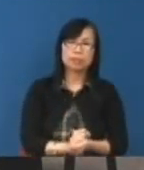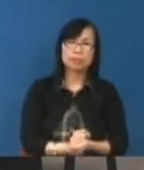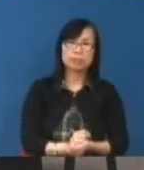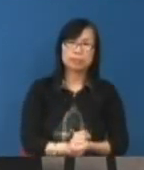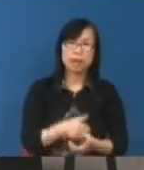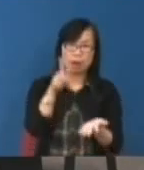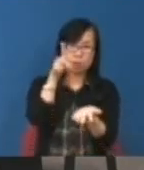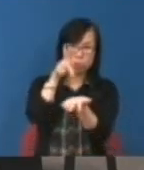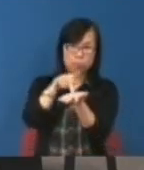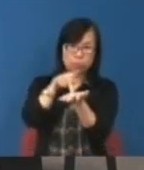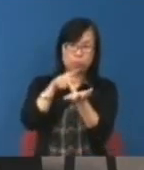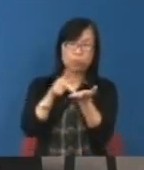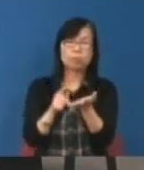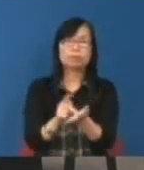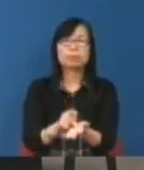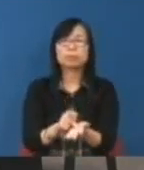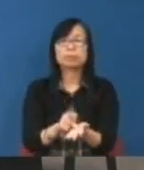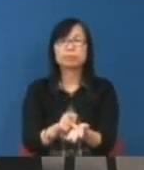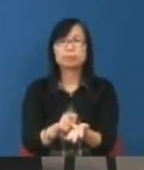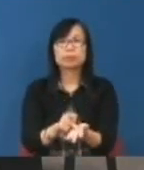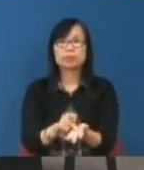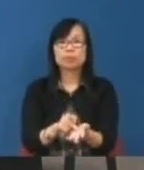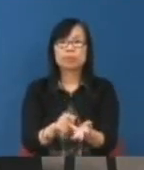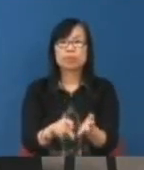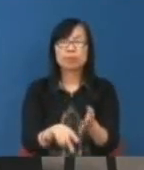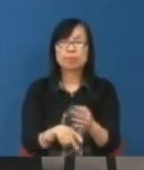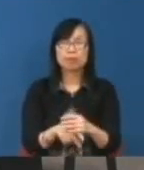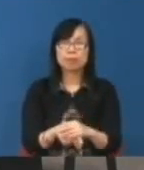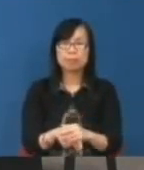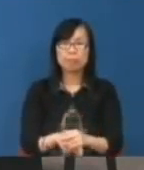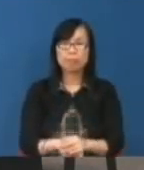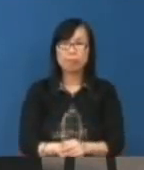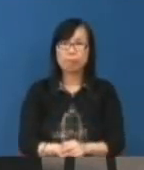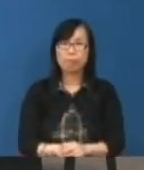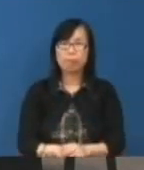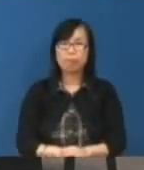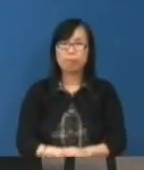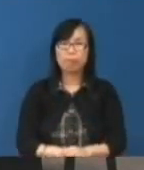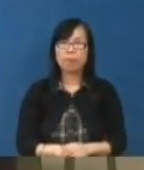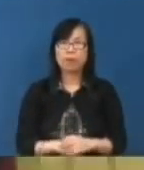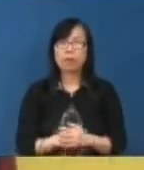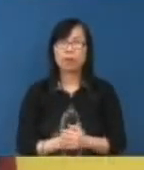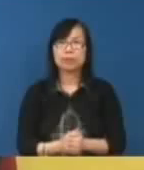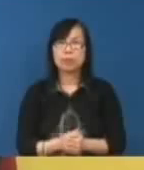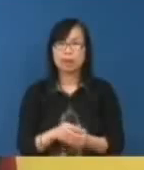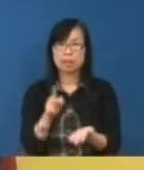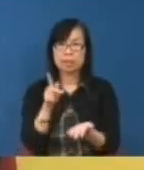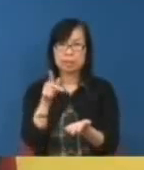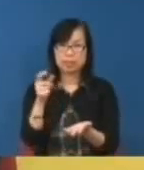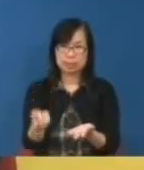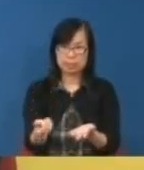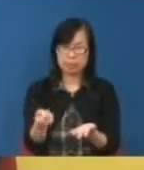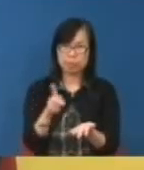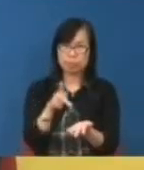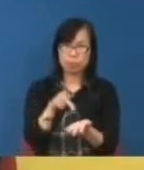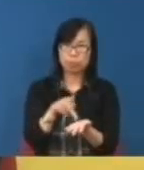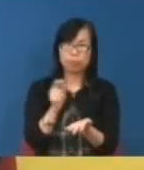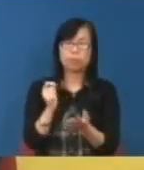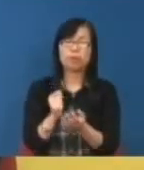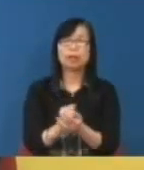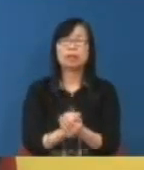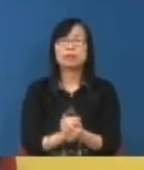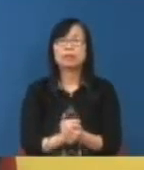租户啊、小租户啊，這個在這個小租户之下受雇的人